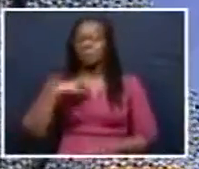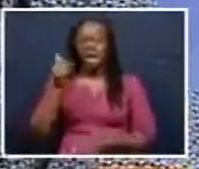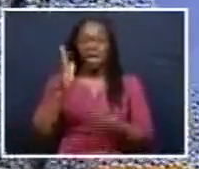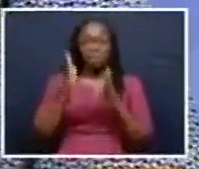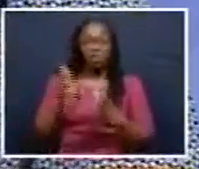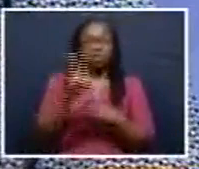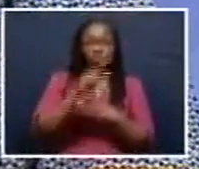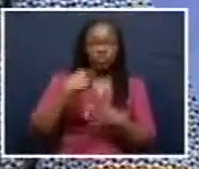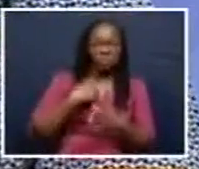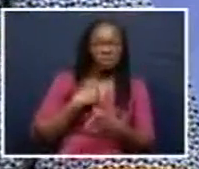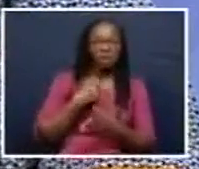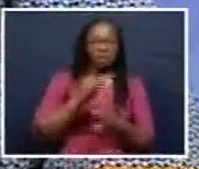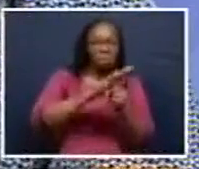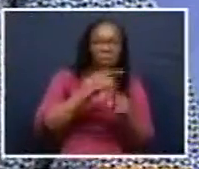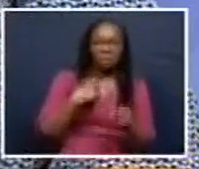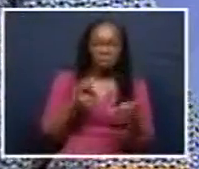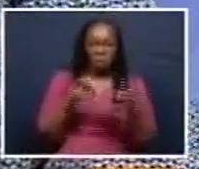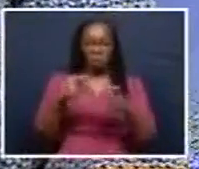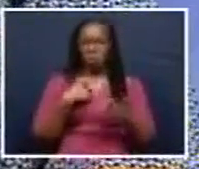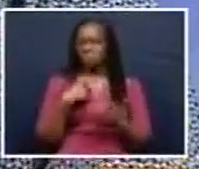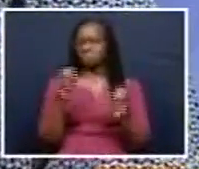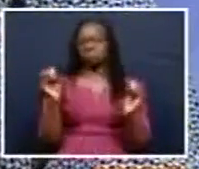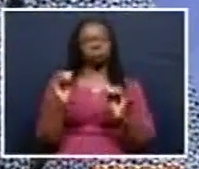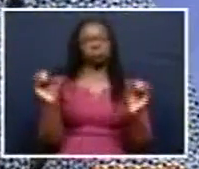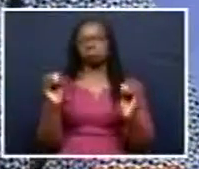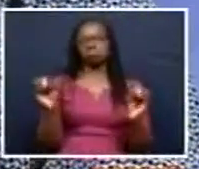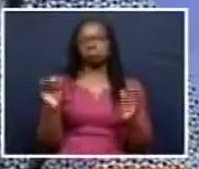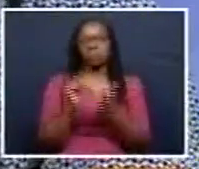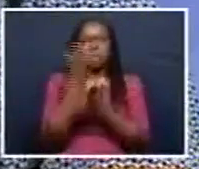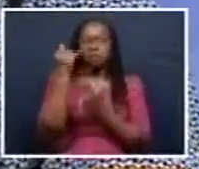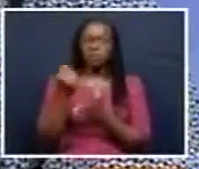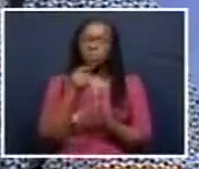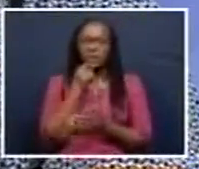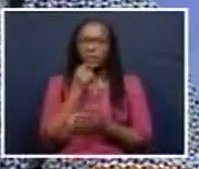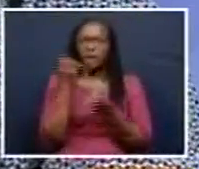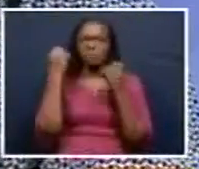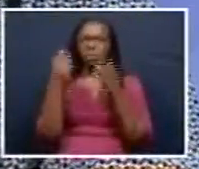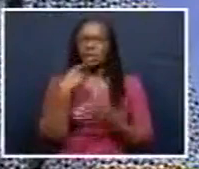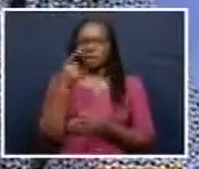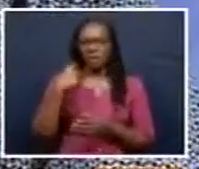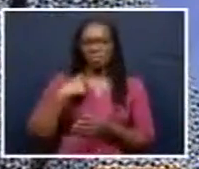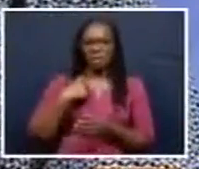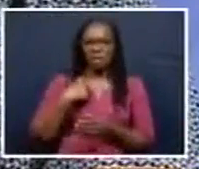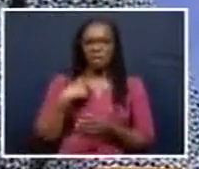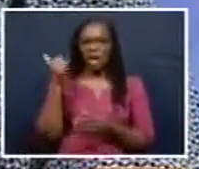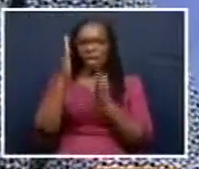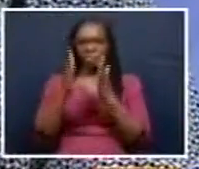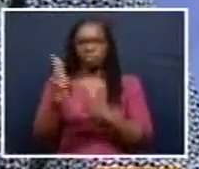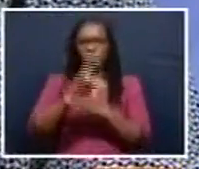mtu ndio sahihi kuna wengi wanaweza kusema hivyo mwenye anasema nimegawanya kura